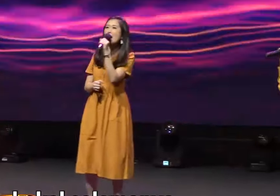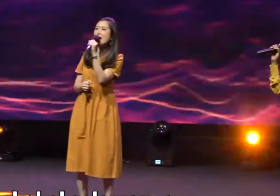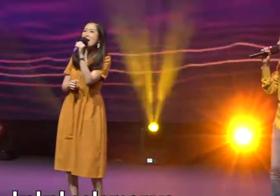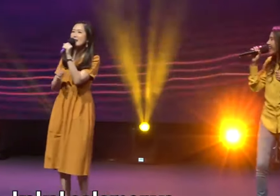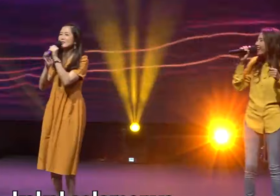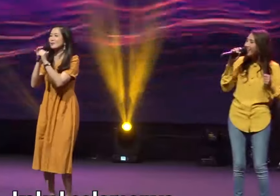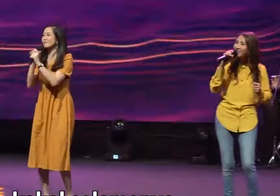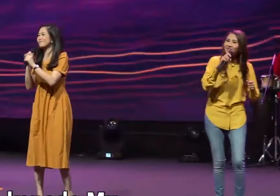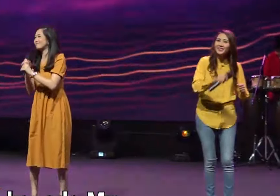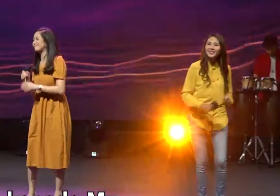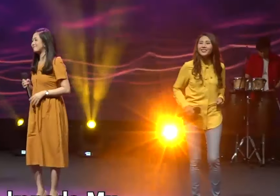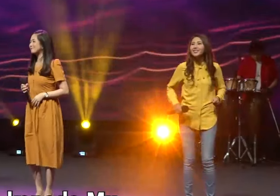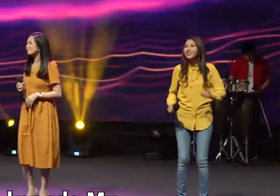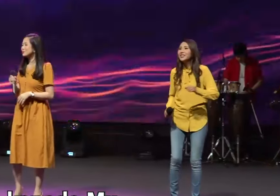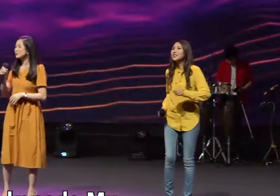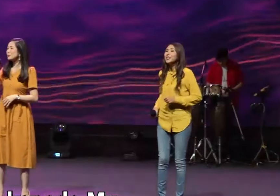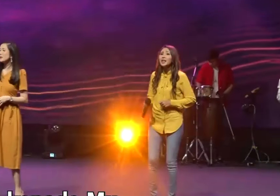selamanya.